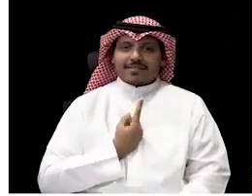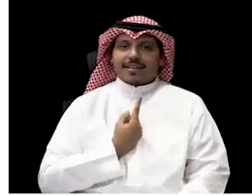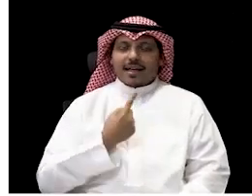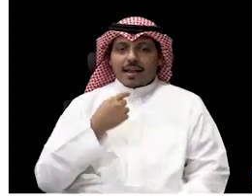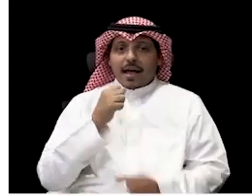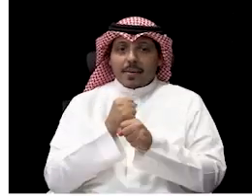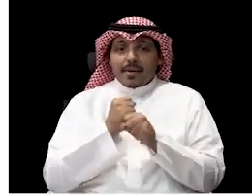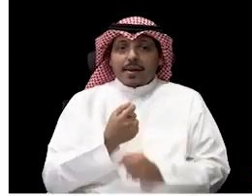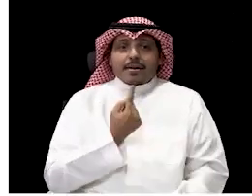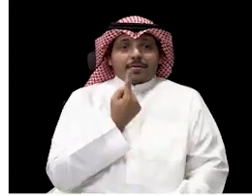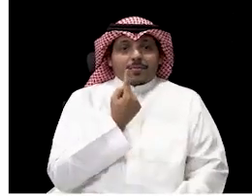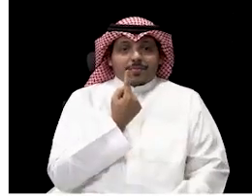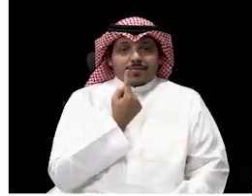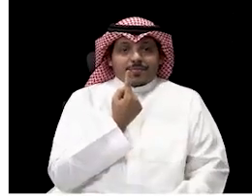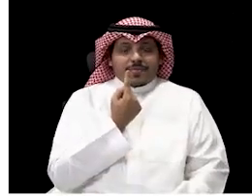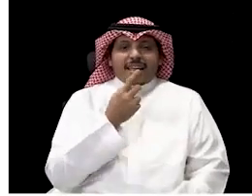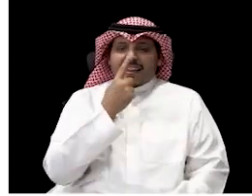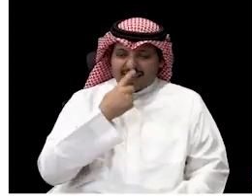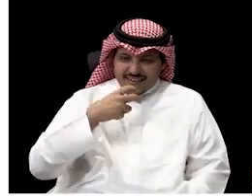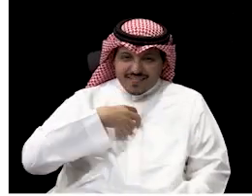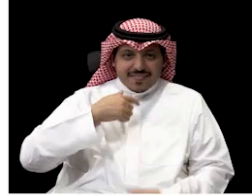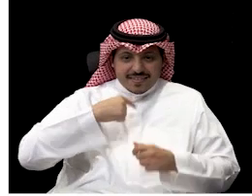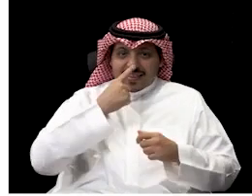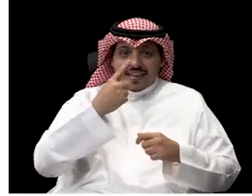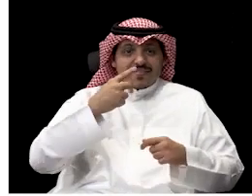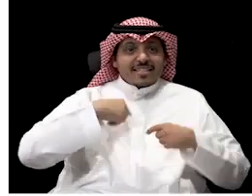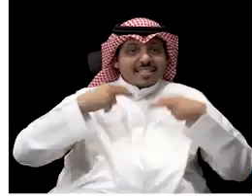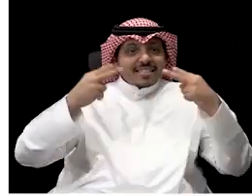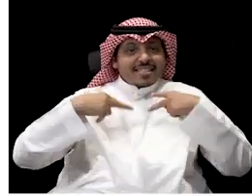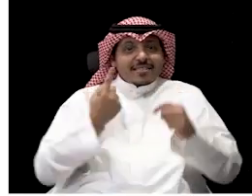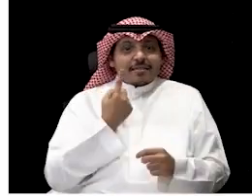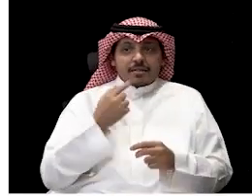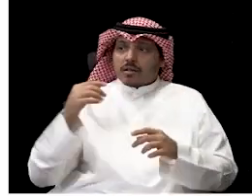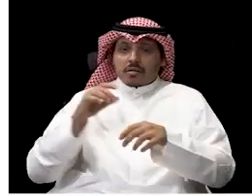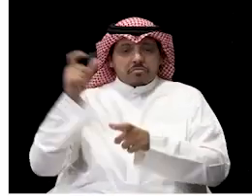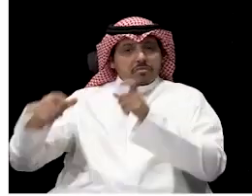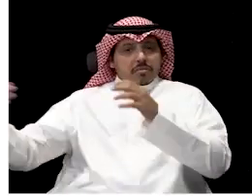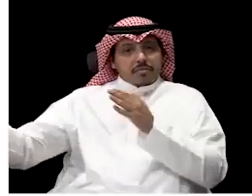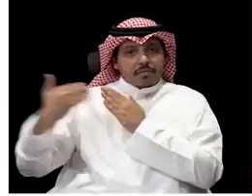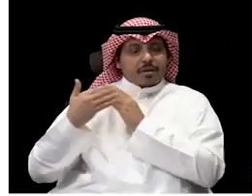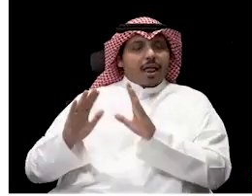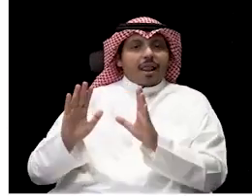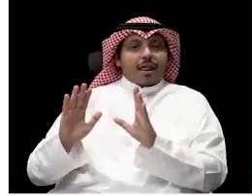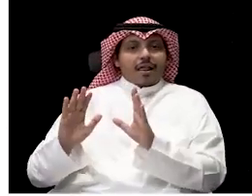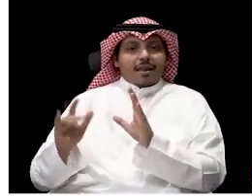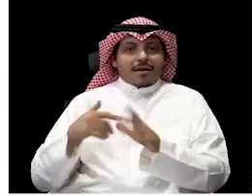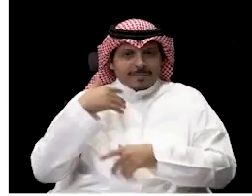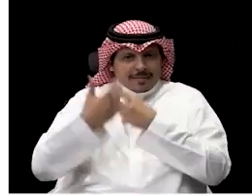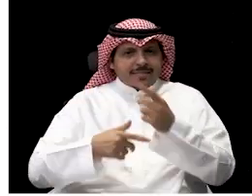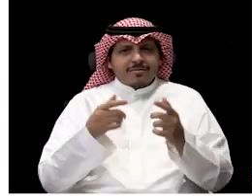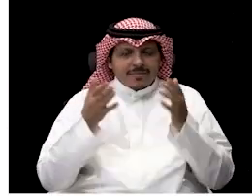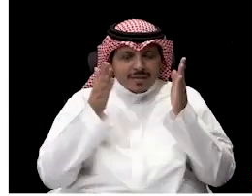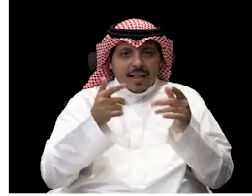أنت تقوم به بنفسك، لا أحد يتدخل. مستمرة، تتطلب ماذا؟ المواظبة